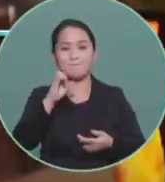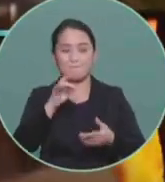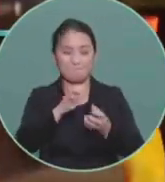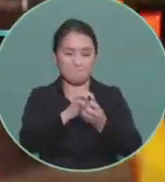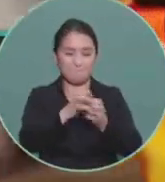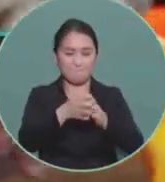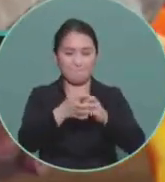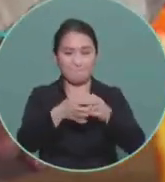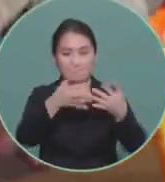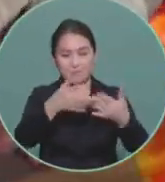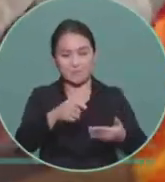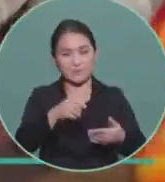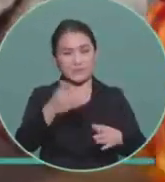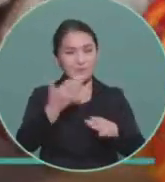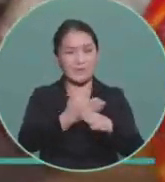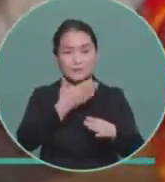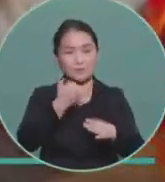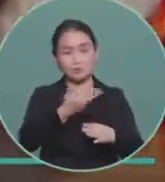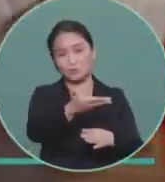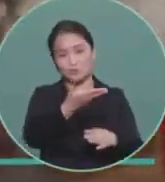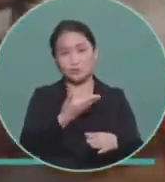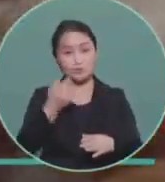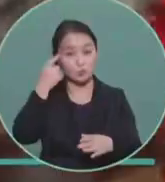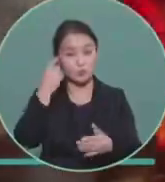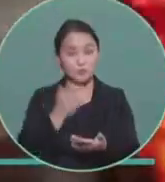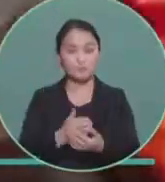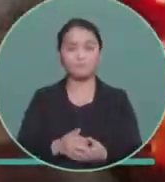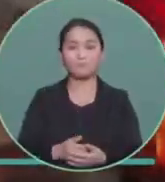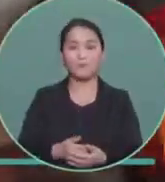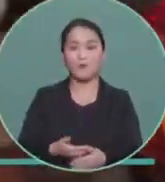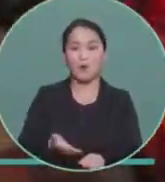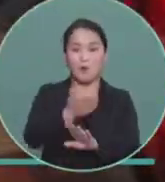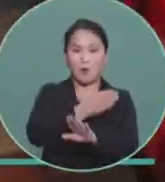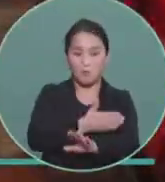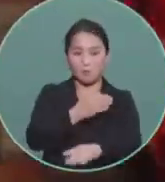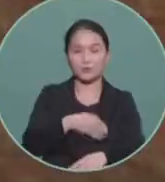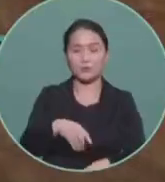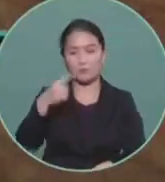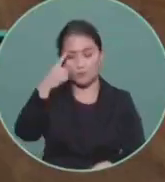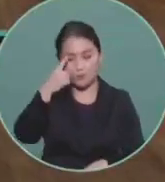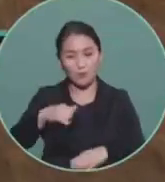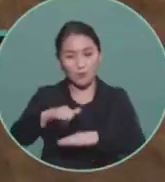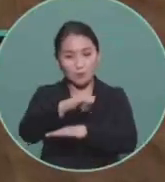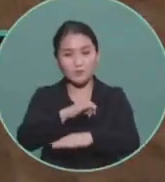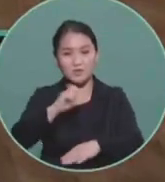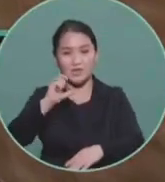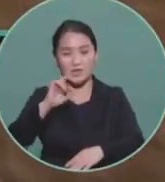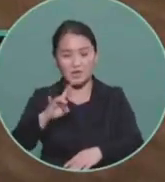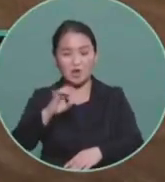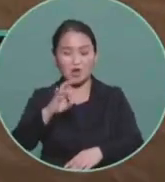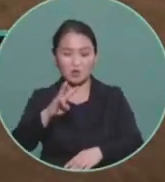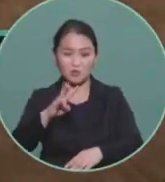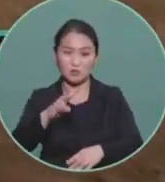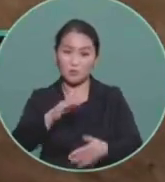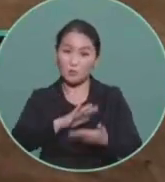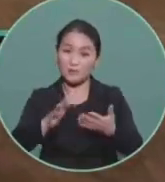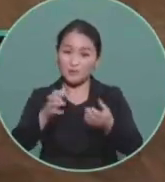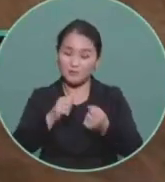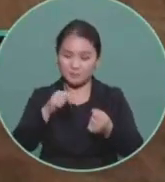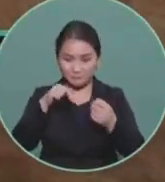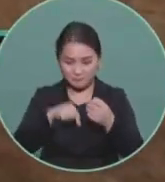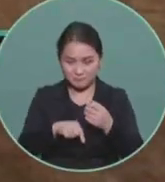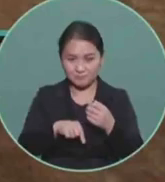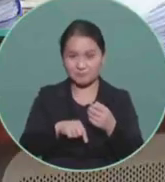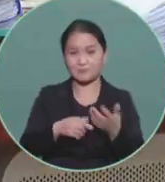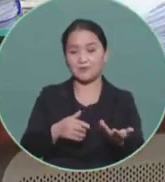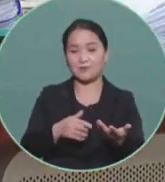бол саатахгүй явна гэж ойлгож байгаа. Дээрээс нь төрөө жилээс их орон чудалтай авалт хийе гэж таван толгой төлш компани нийслэл зарлаад